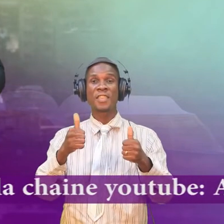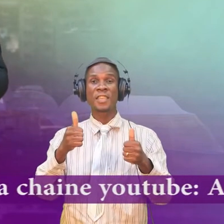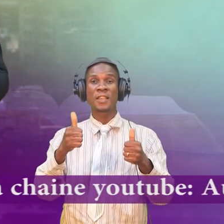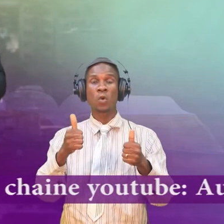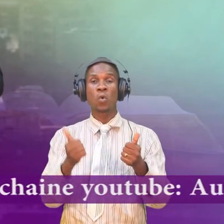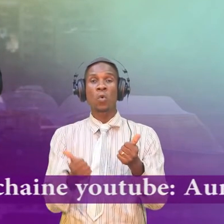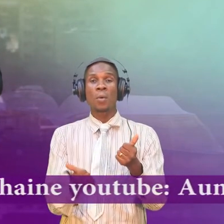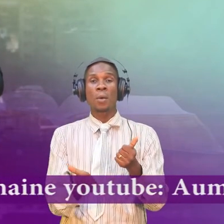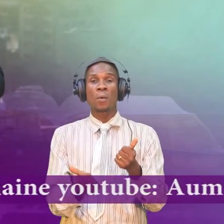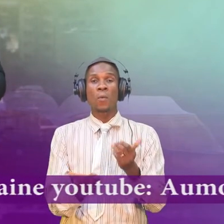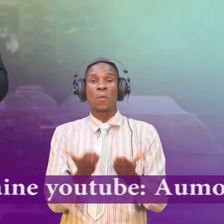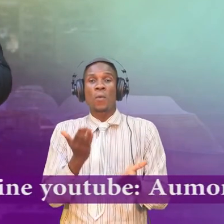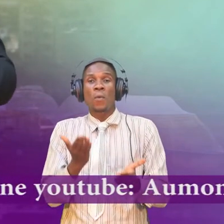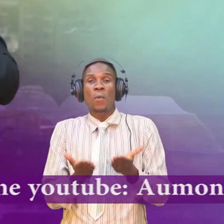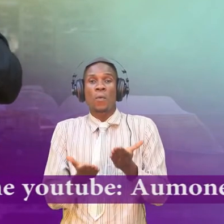tunapotumia neno wokovu